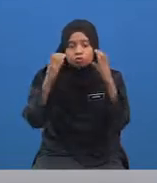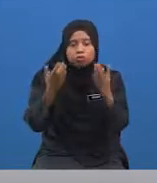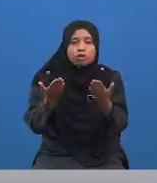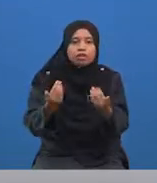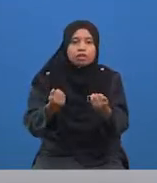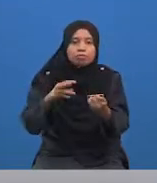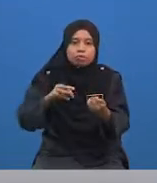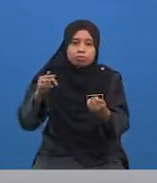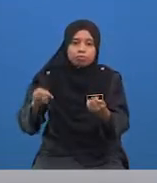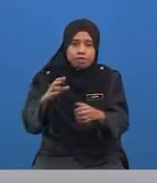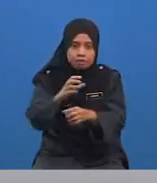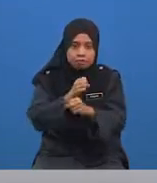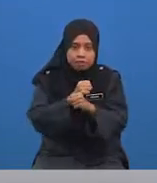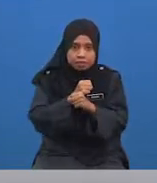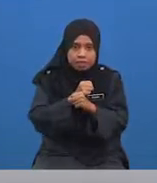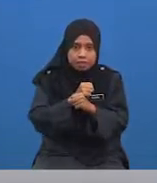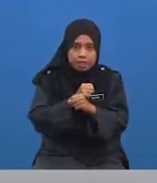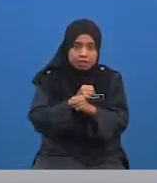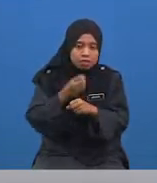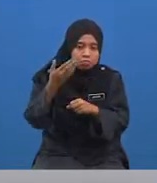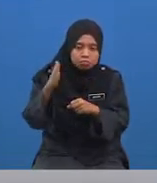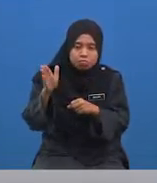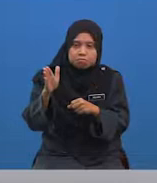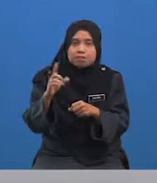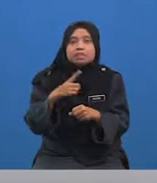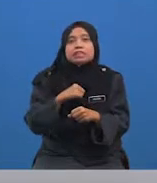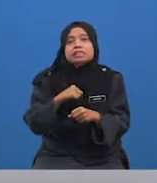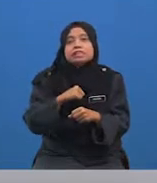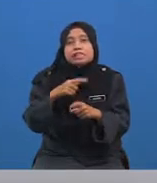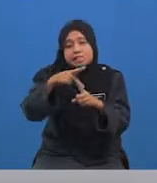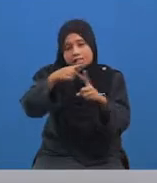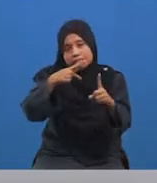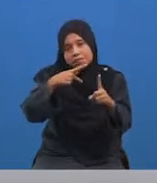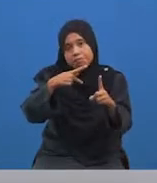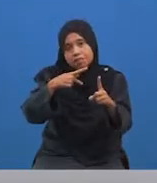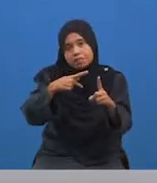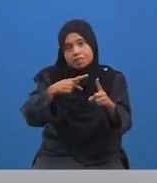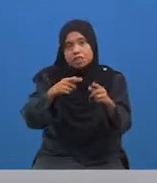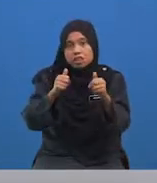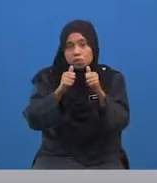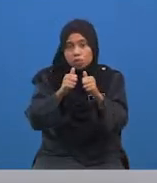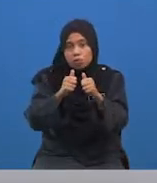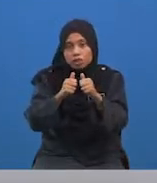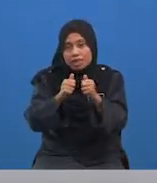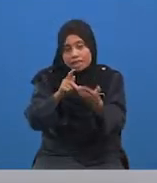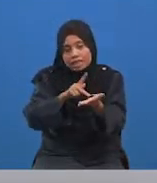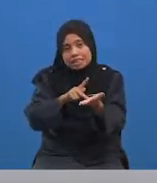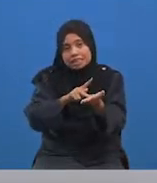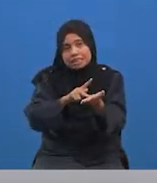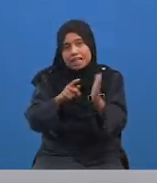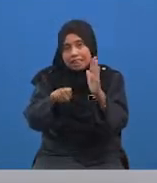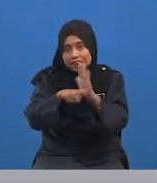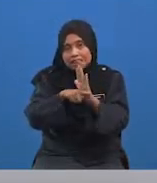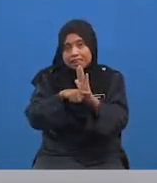harap murid-murid dapat menghindari diri daripada terlibat dengan kesan negatif